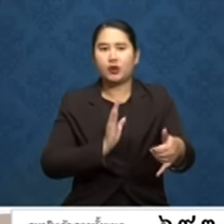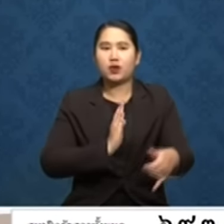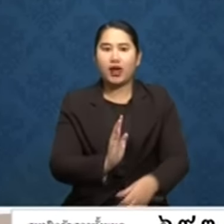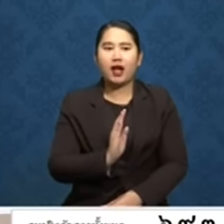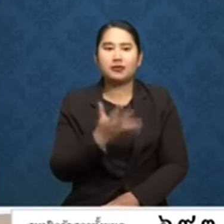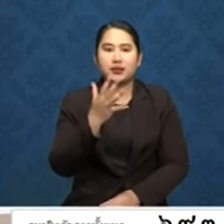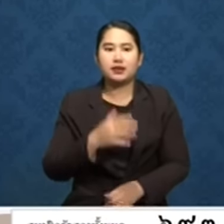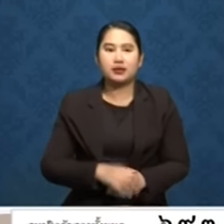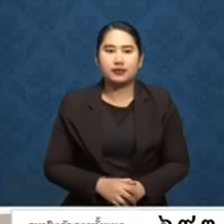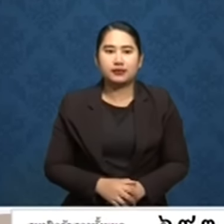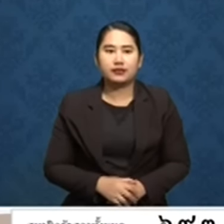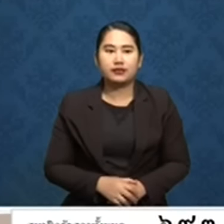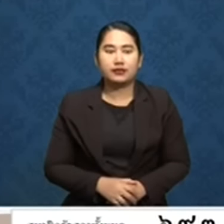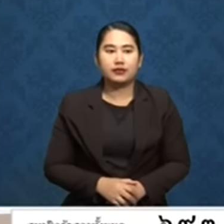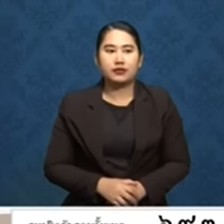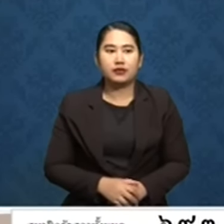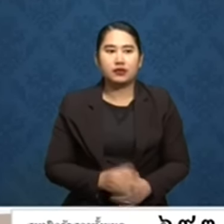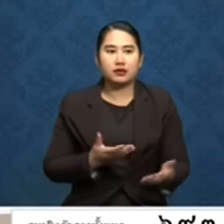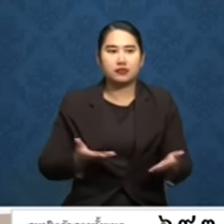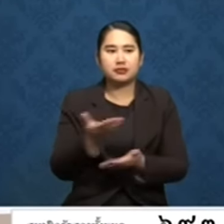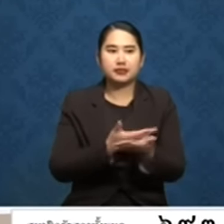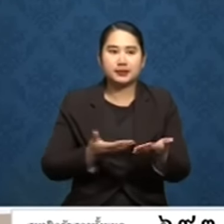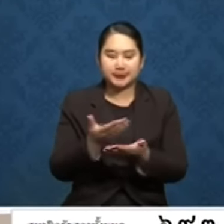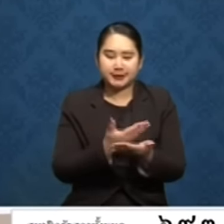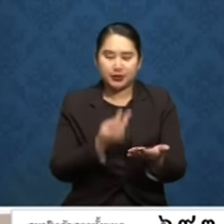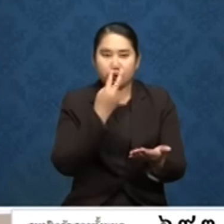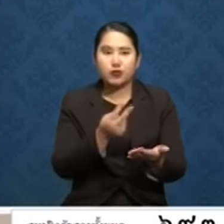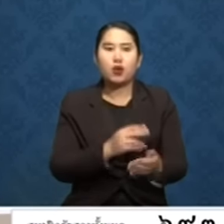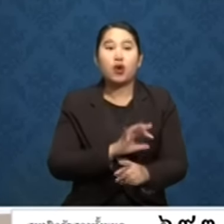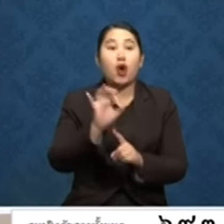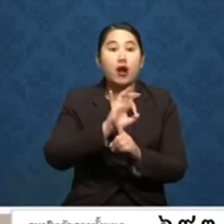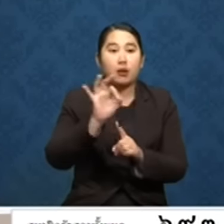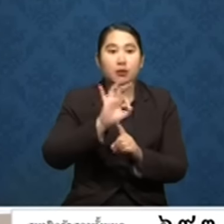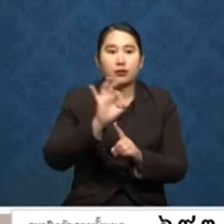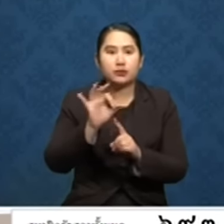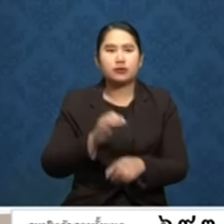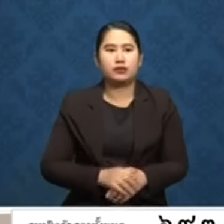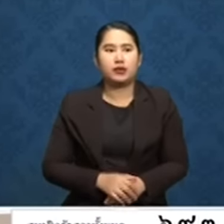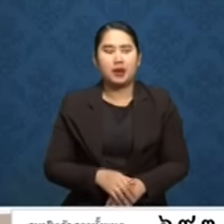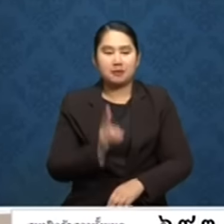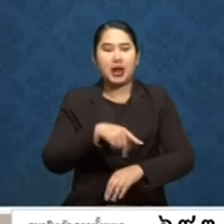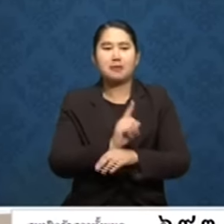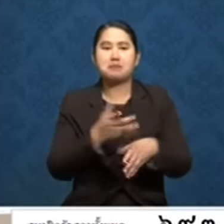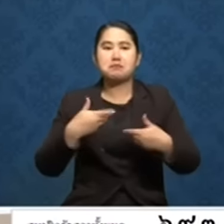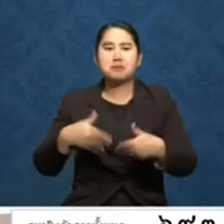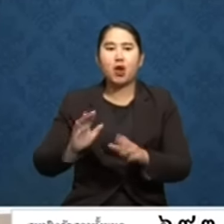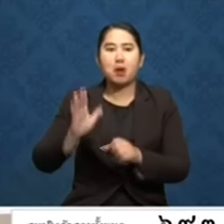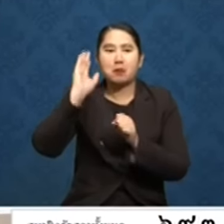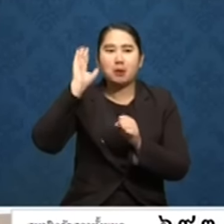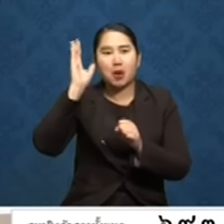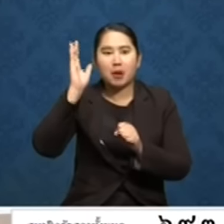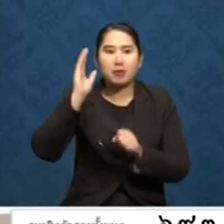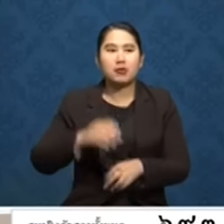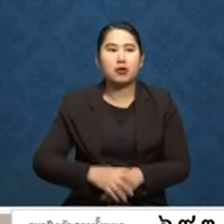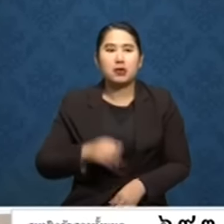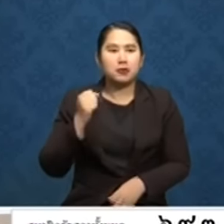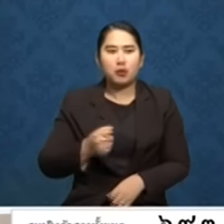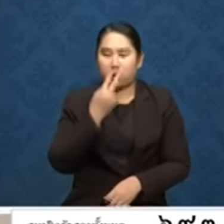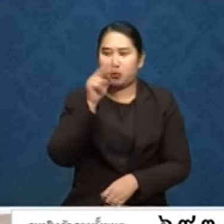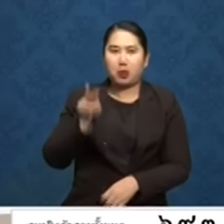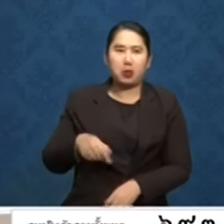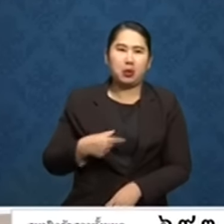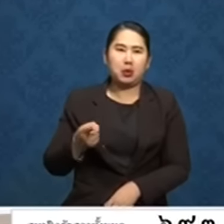างในการพิจารณาข้อที่9นะคะท่านประธานปล่อยให้ผู้อภิปรายทุบได้ยังไงคะพฤติกรรมแบบ